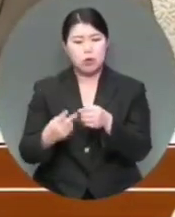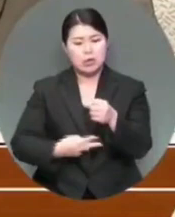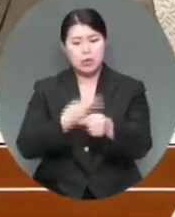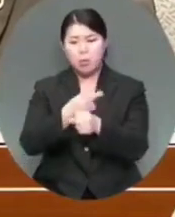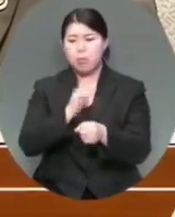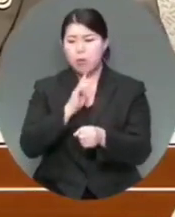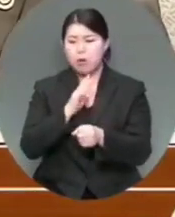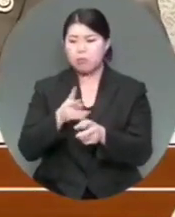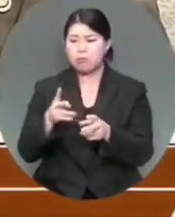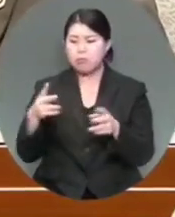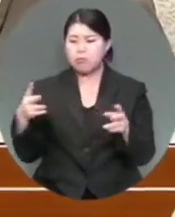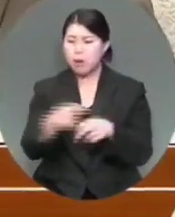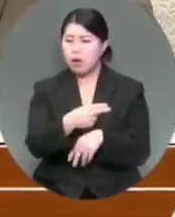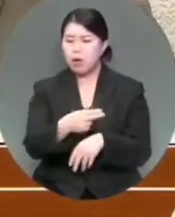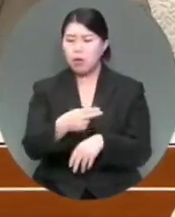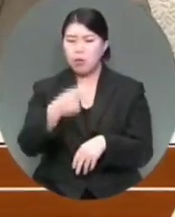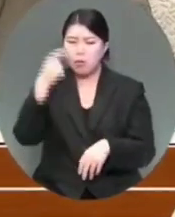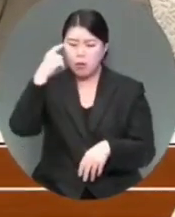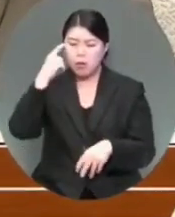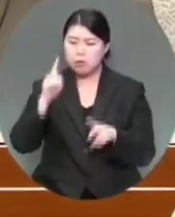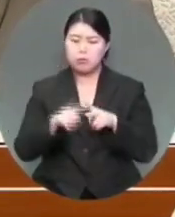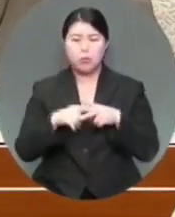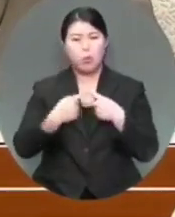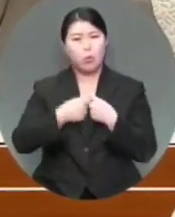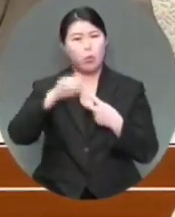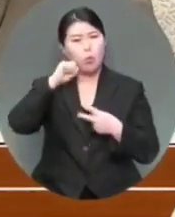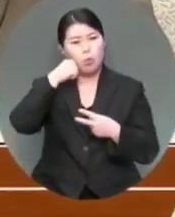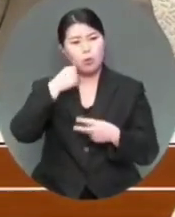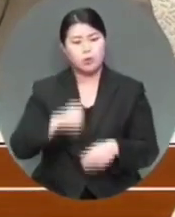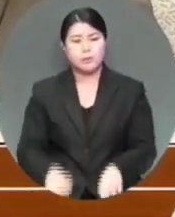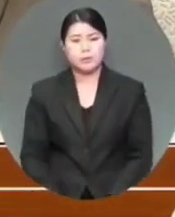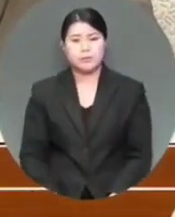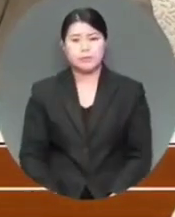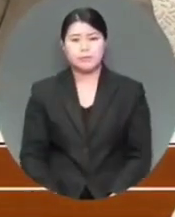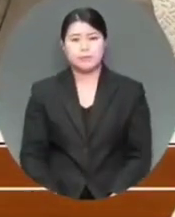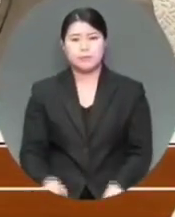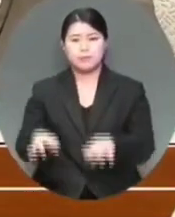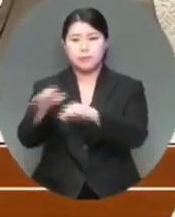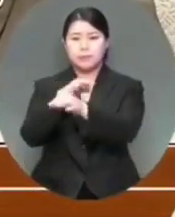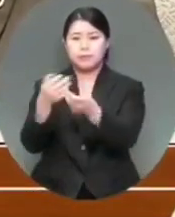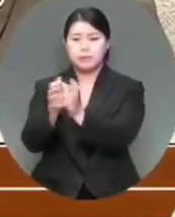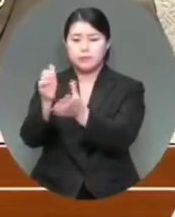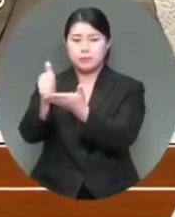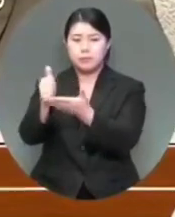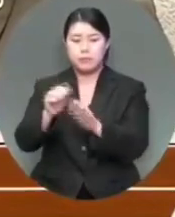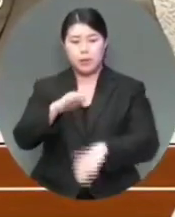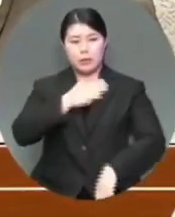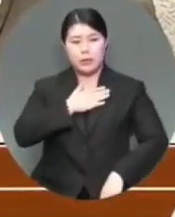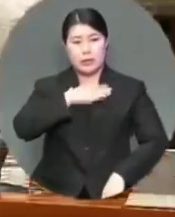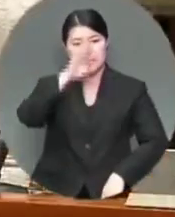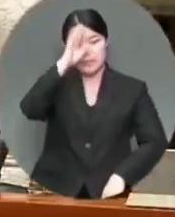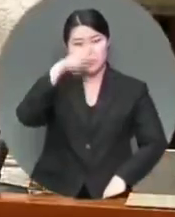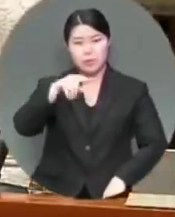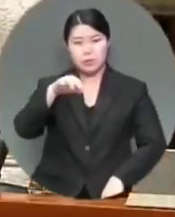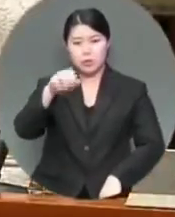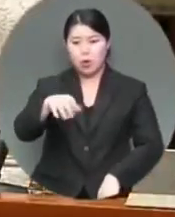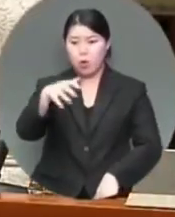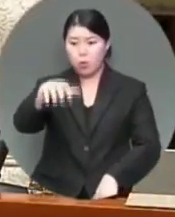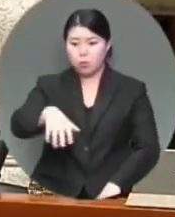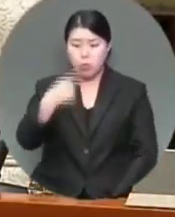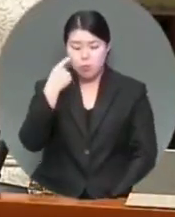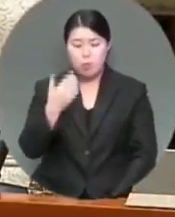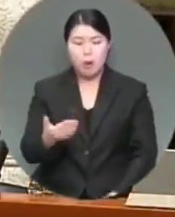접하니까 이해가 잘 되지 않는데요. 경제부총리님, 제가 질병청을 부르고 이 사업을